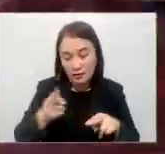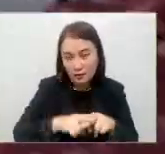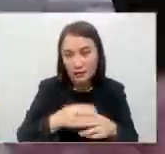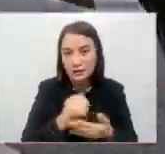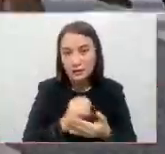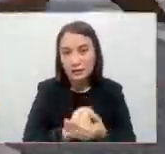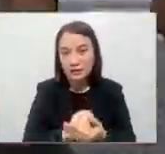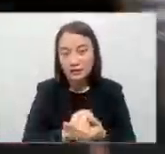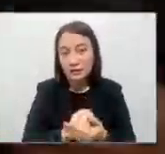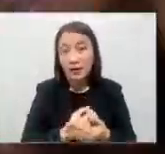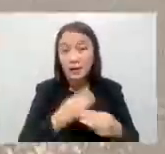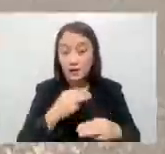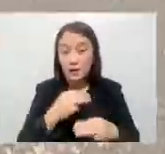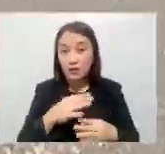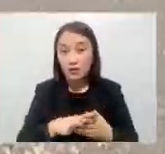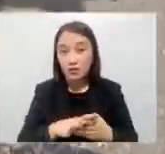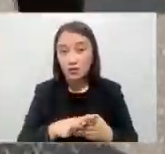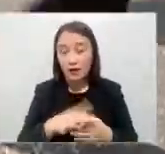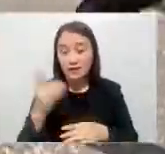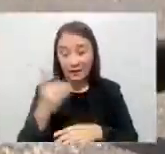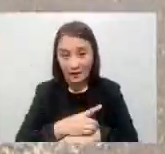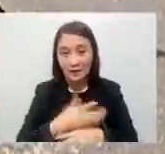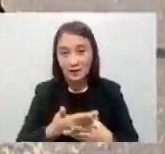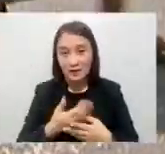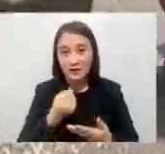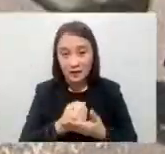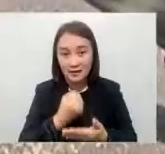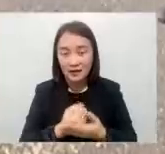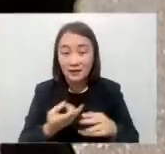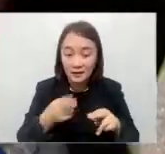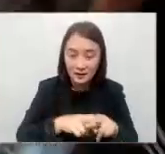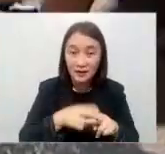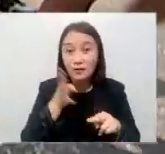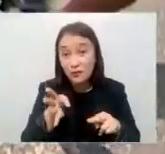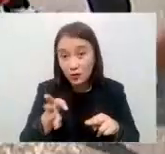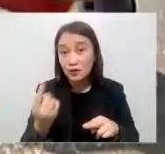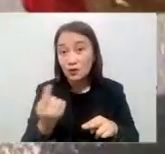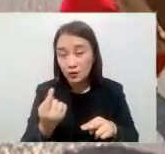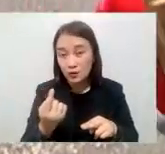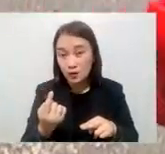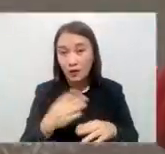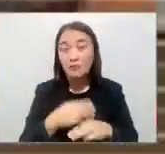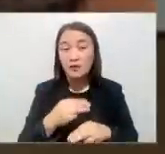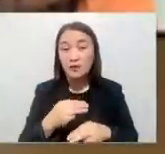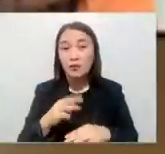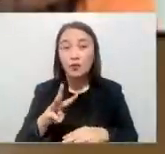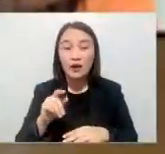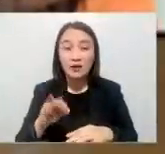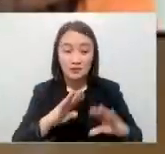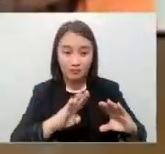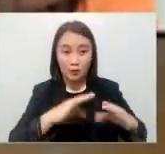wage salary na 570 pesos, dinagdagan ng 40 pesos ng Regional Wage Board. Nagmumukha kasing kulubi yung